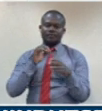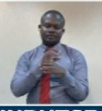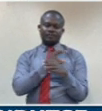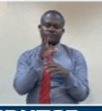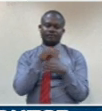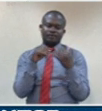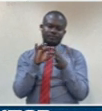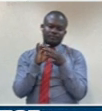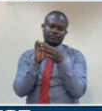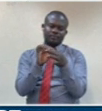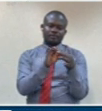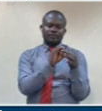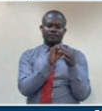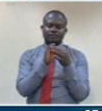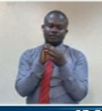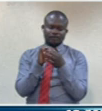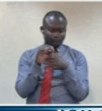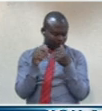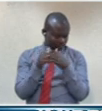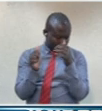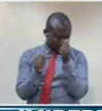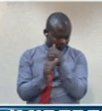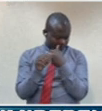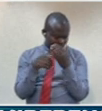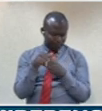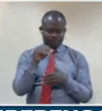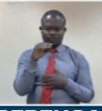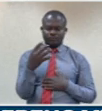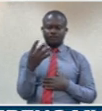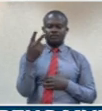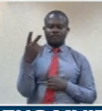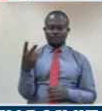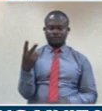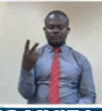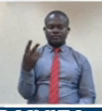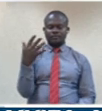Yunze Ubumwe ku majwi 42 ku batoraga 55.